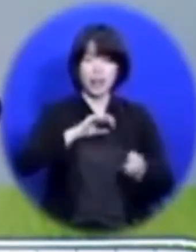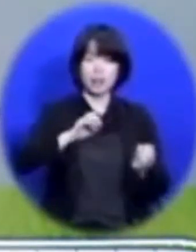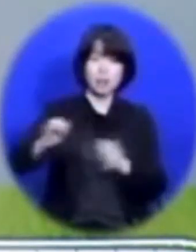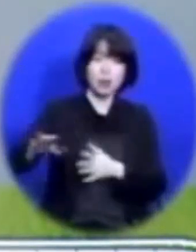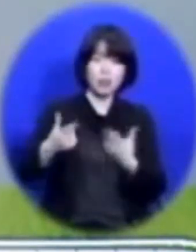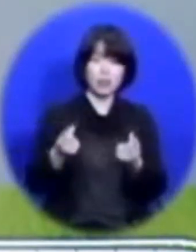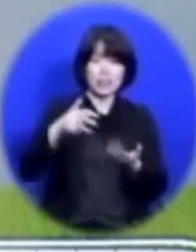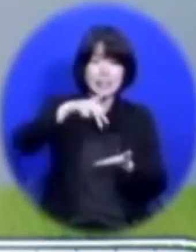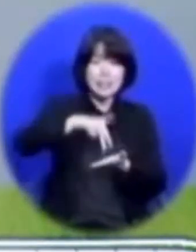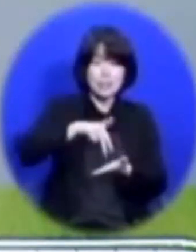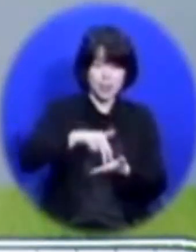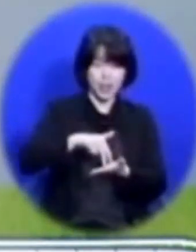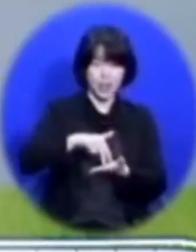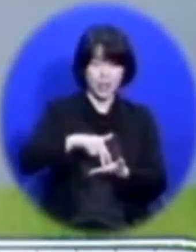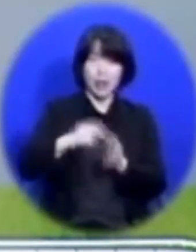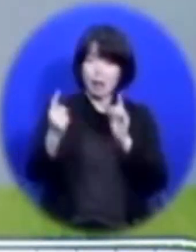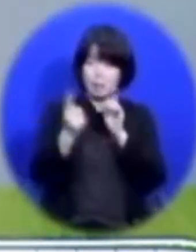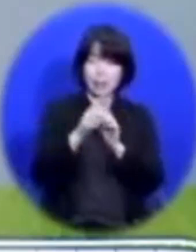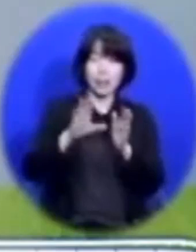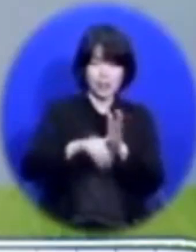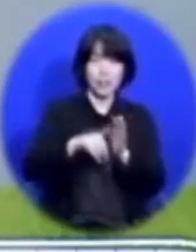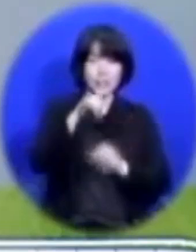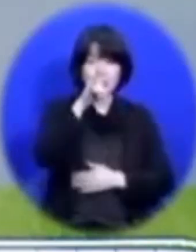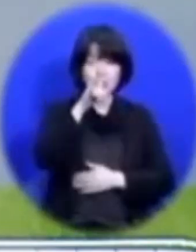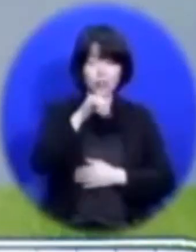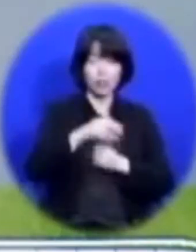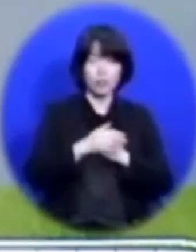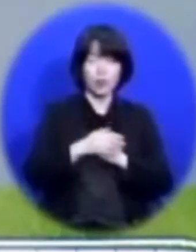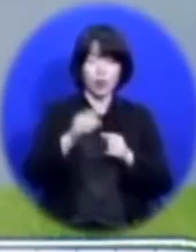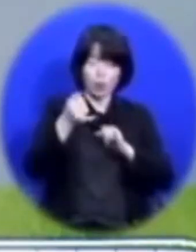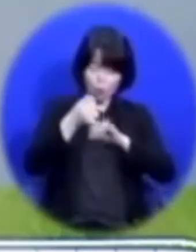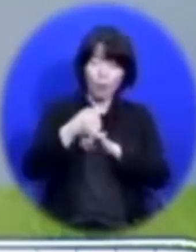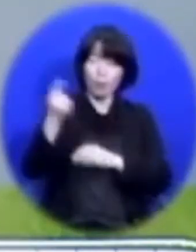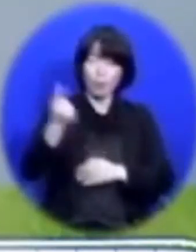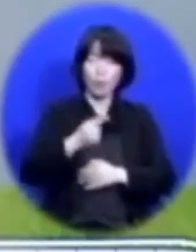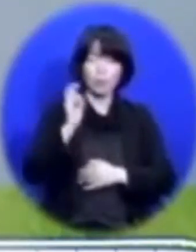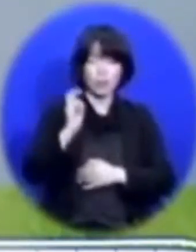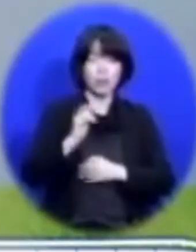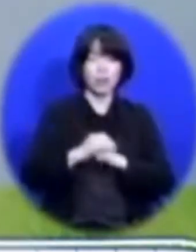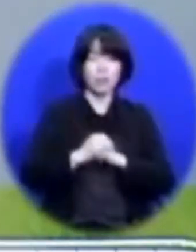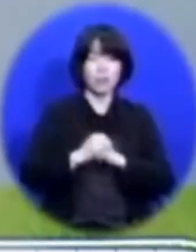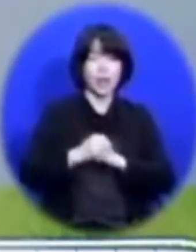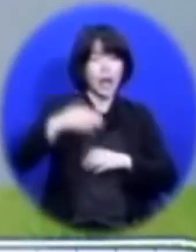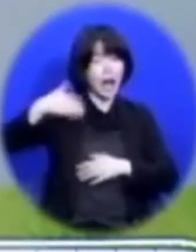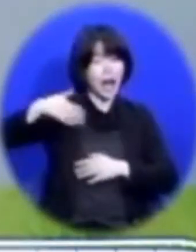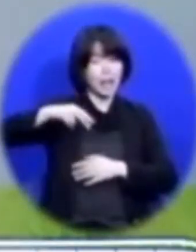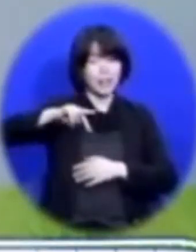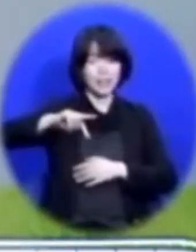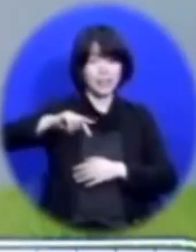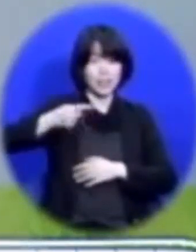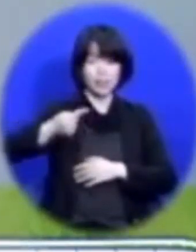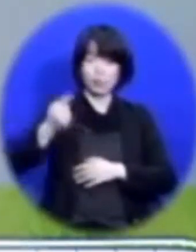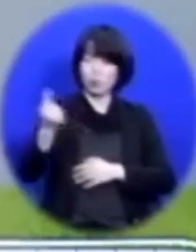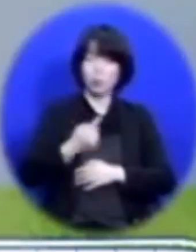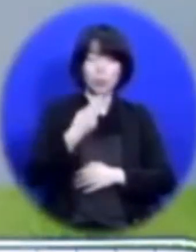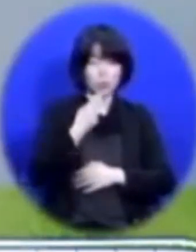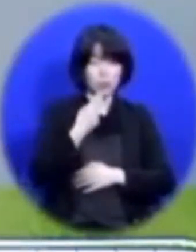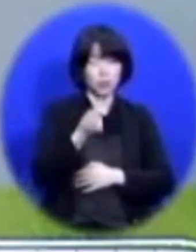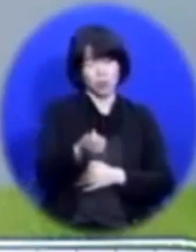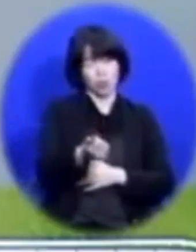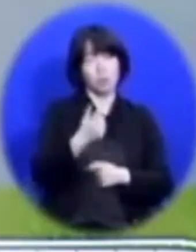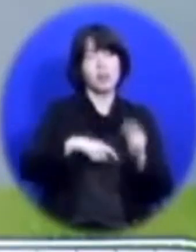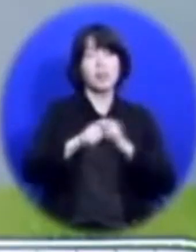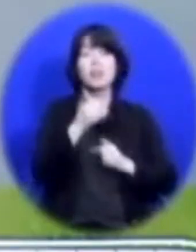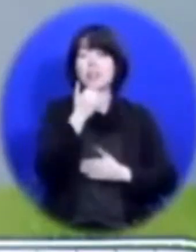하나님께서 우리를버리신것같은상황에직면하는순간이옵니다.반드시그렇게될겁니다. 그런기분이미느껴보지않았나요? 조금만